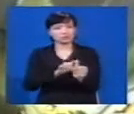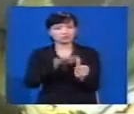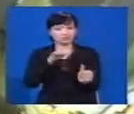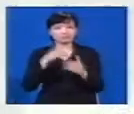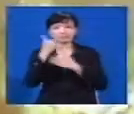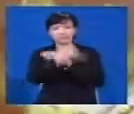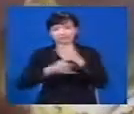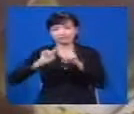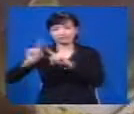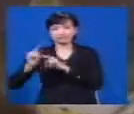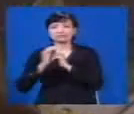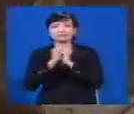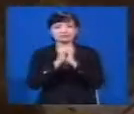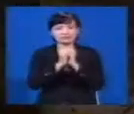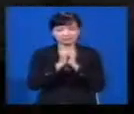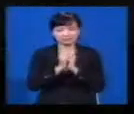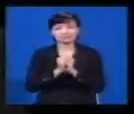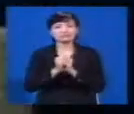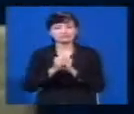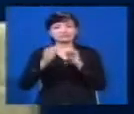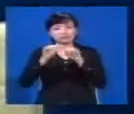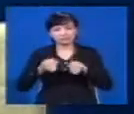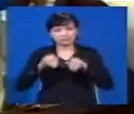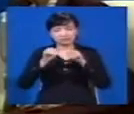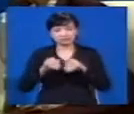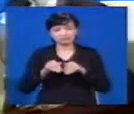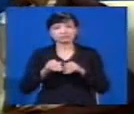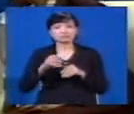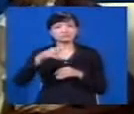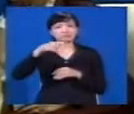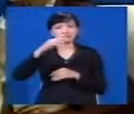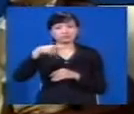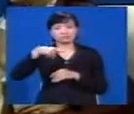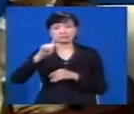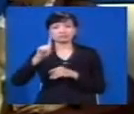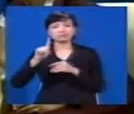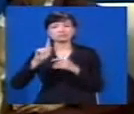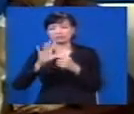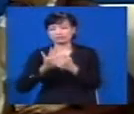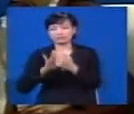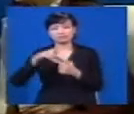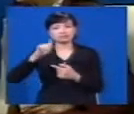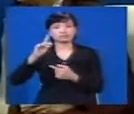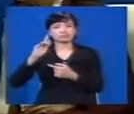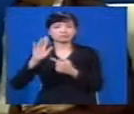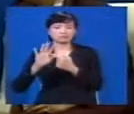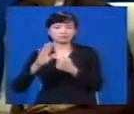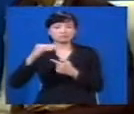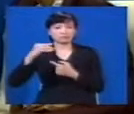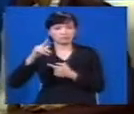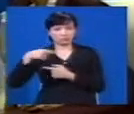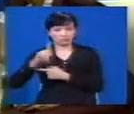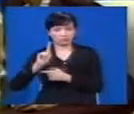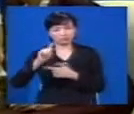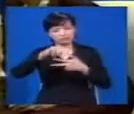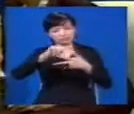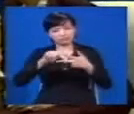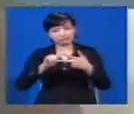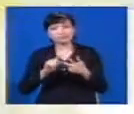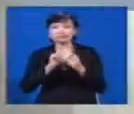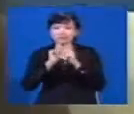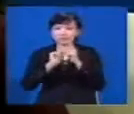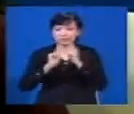เช่นจีนออสเตรเลียปาปัวนิวกินีเพื่อผลักดันความร่วมมือต่างๆที่มีอยู่ให้เดินหน้าและ